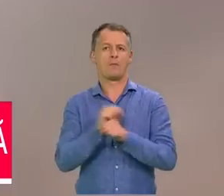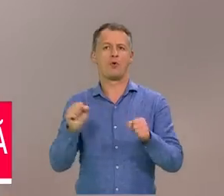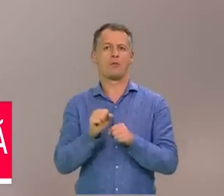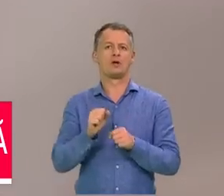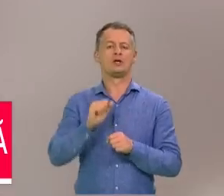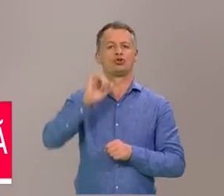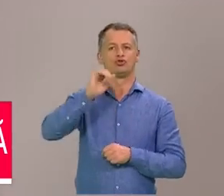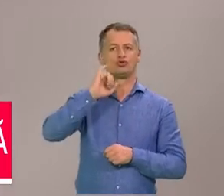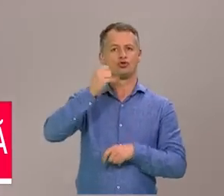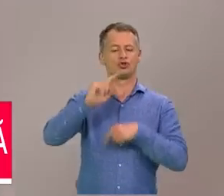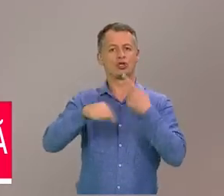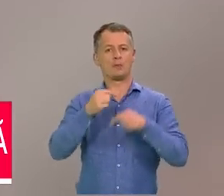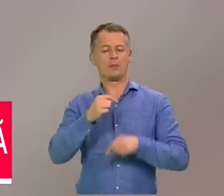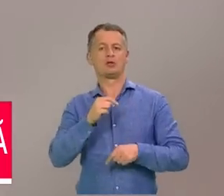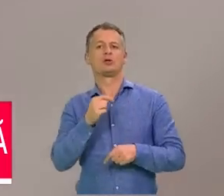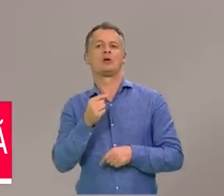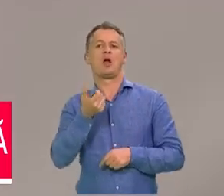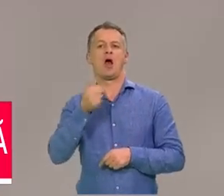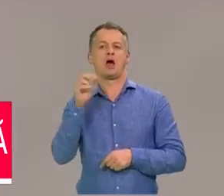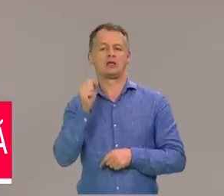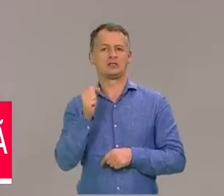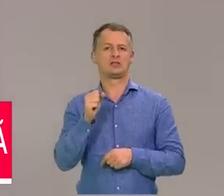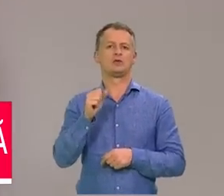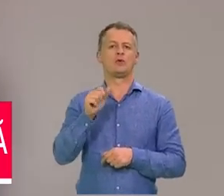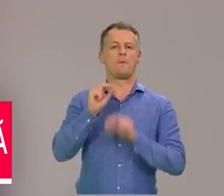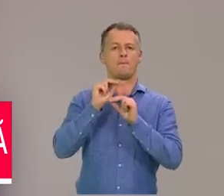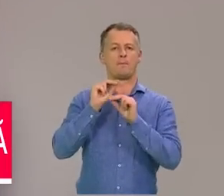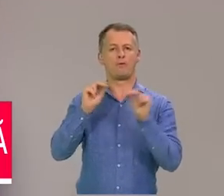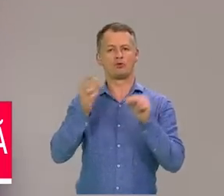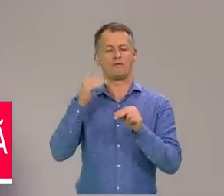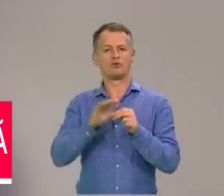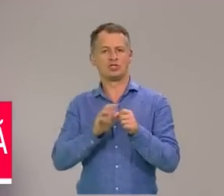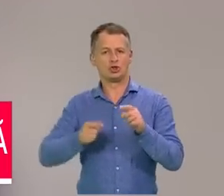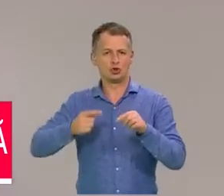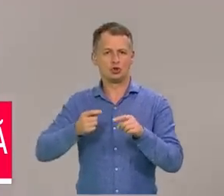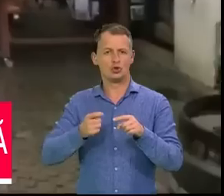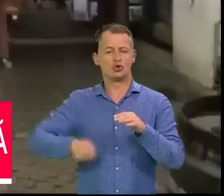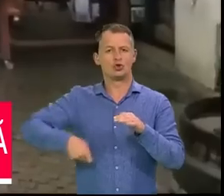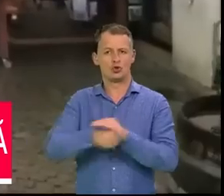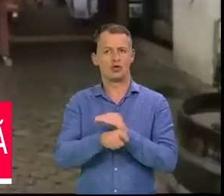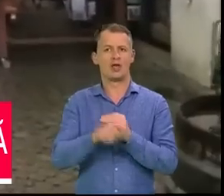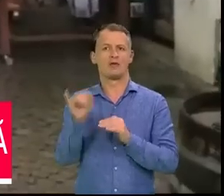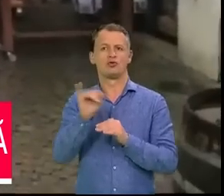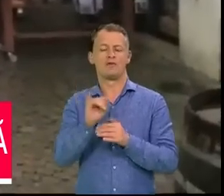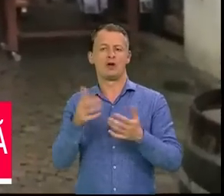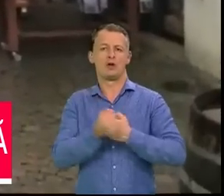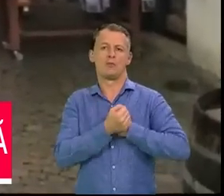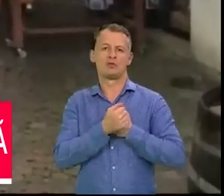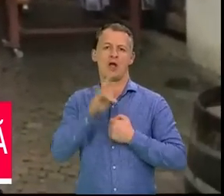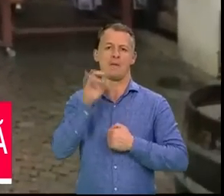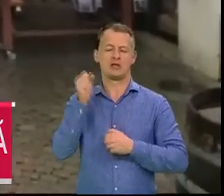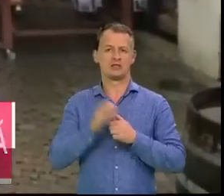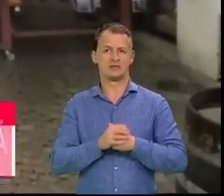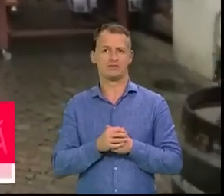o săptămână după ce la Arras un profesor a fost înjunghiat mortal de un simpatizant Hamas. În Franța, autoritățile au